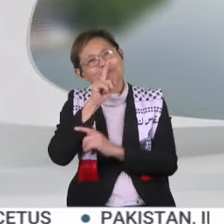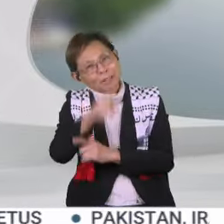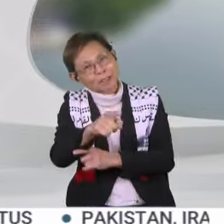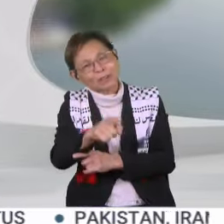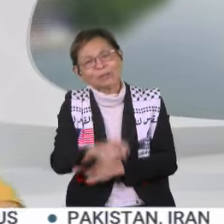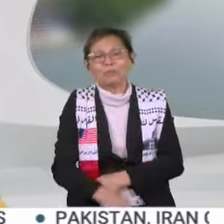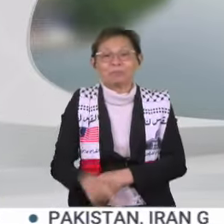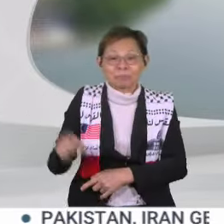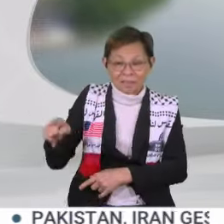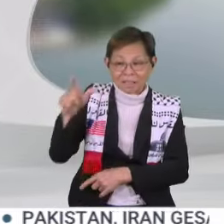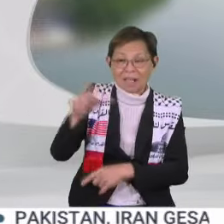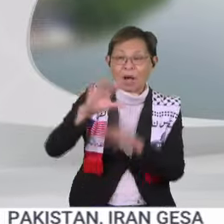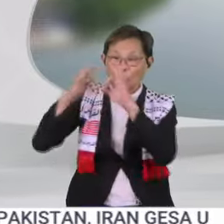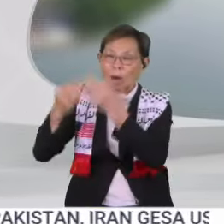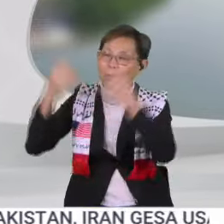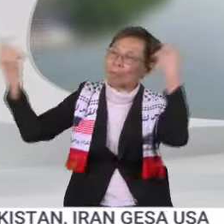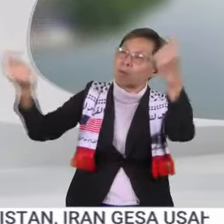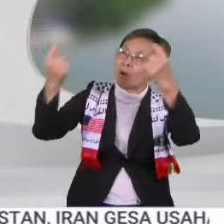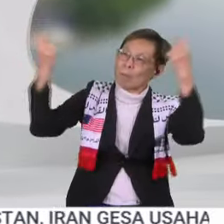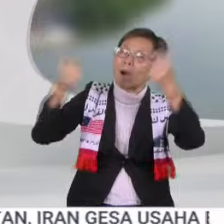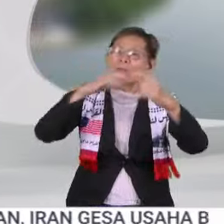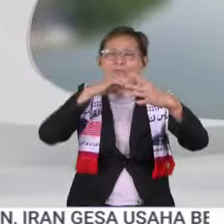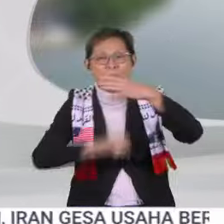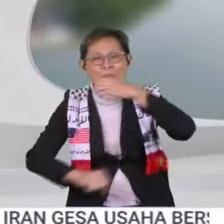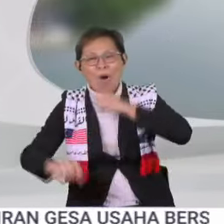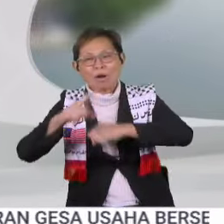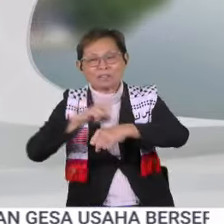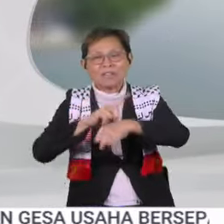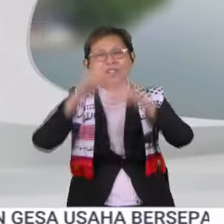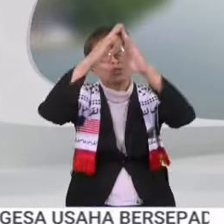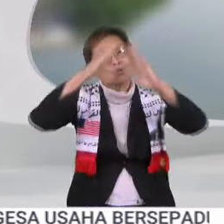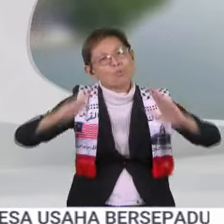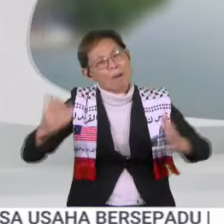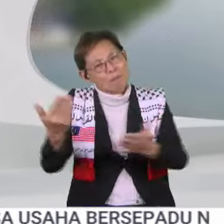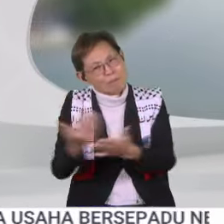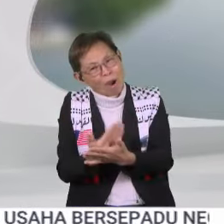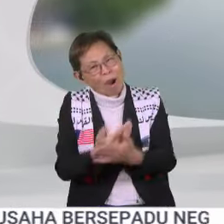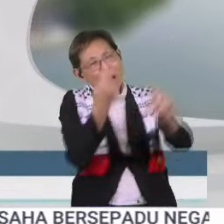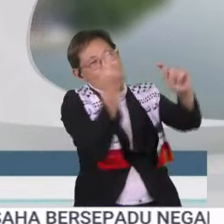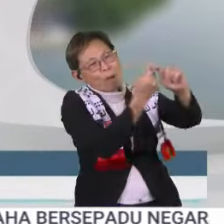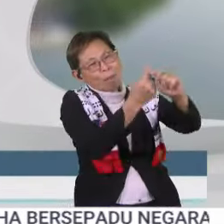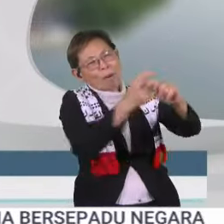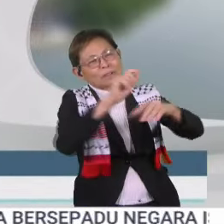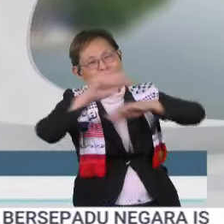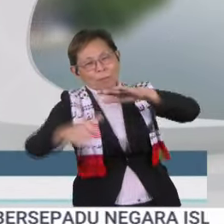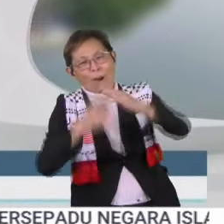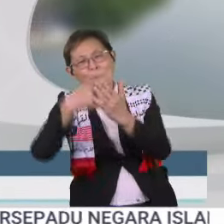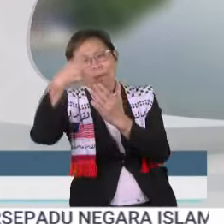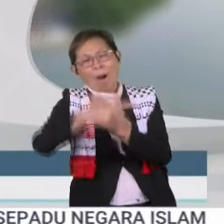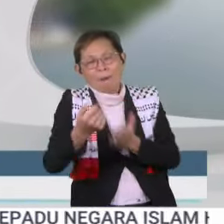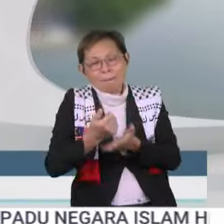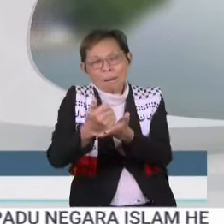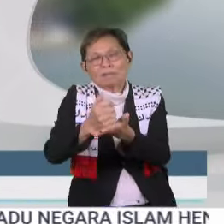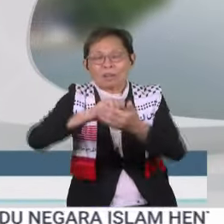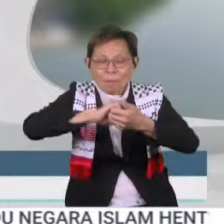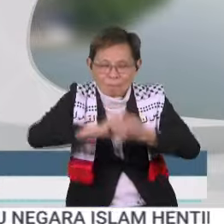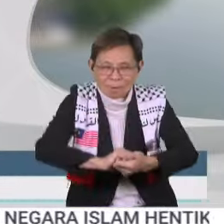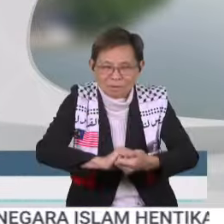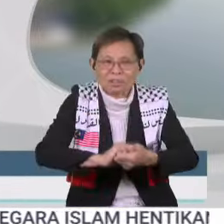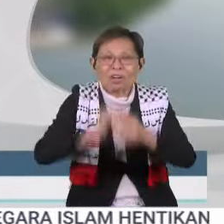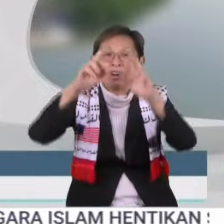bermakna Ening Dungu dan keluarga akan meraikan perayaan Krismas di rumah baharu yang dibina di bawah projek Bantuan Mesra Rakyat